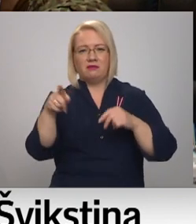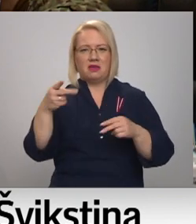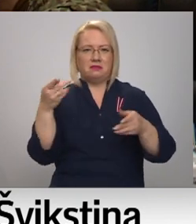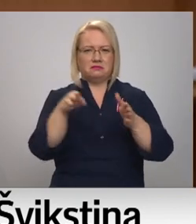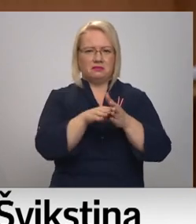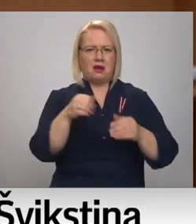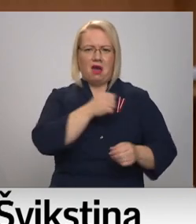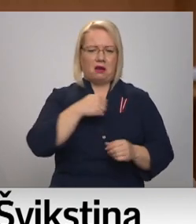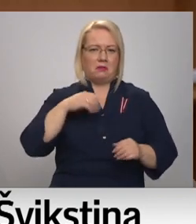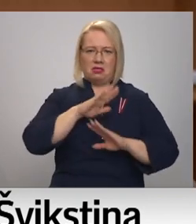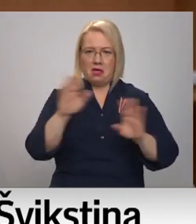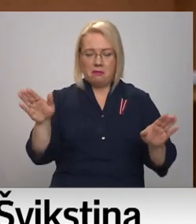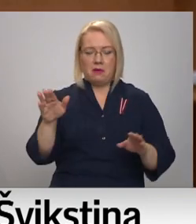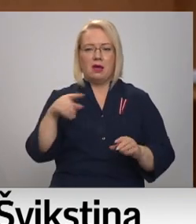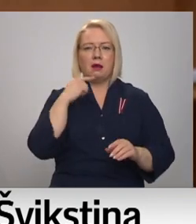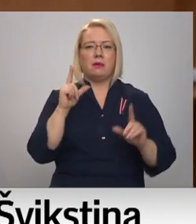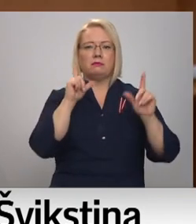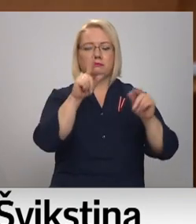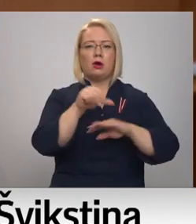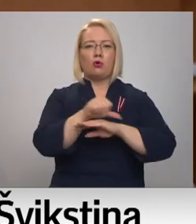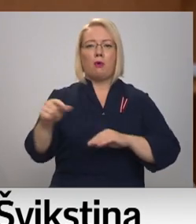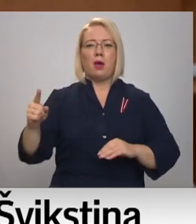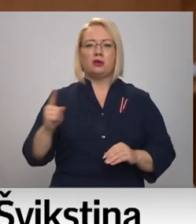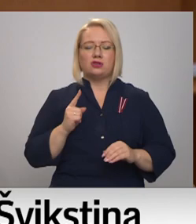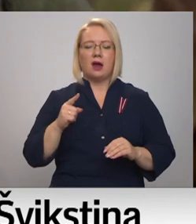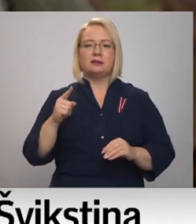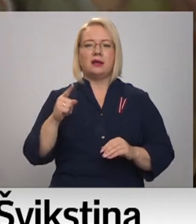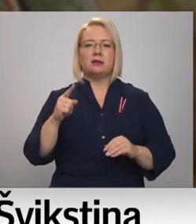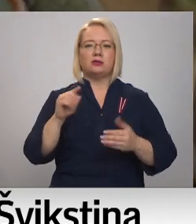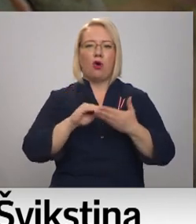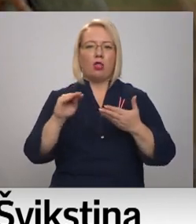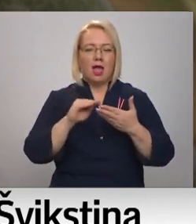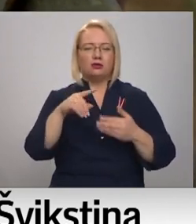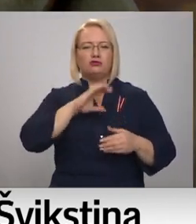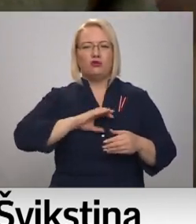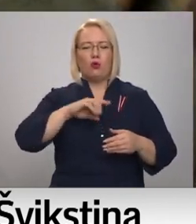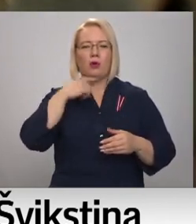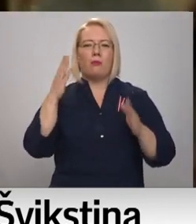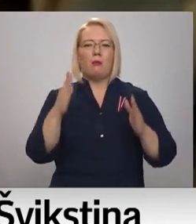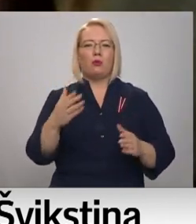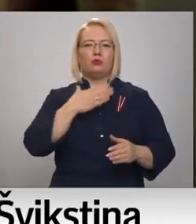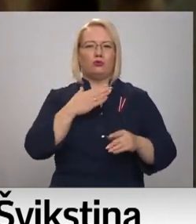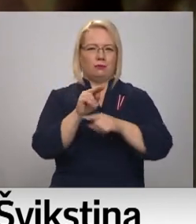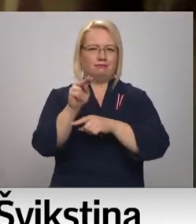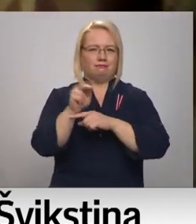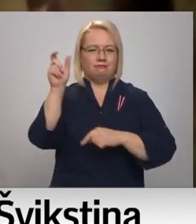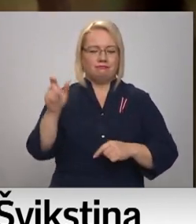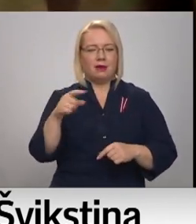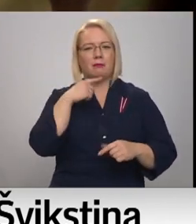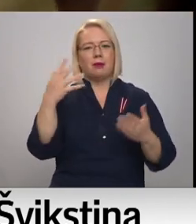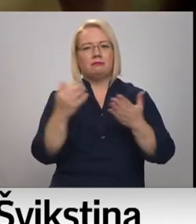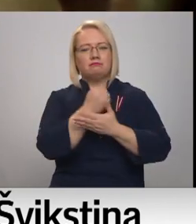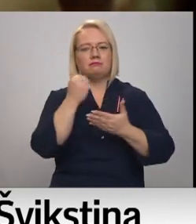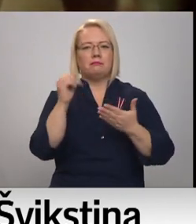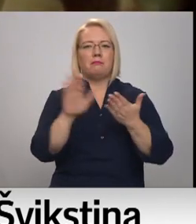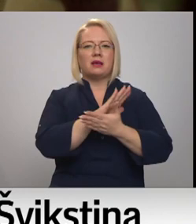armijai. Vēlēsies doties uz robežsardes koledžu un kļūt par kinoloģi. Tomēr apziņa, ka ir patriota un iespēja iegūt bezmaksas izglītību, nospēlējis